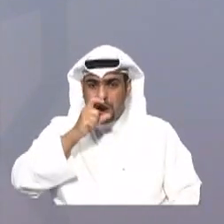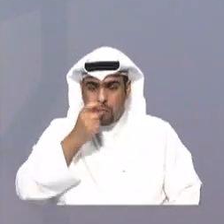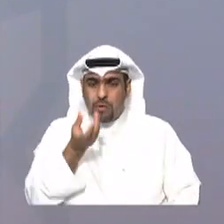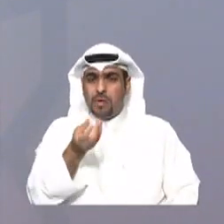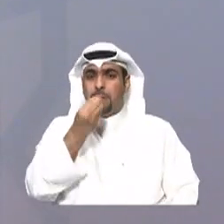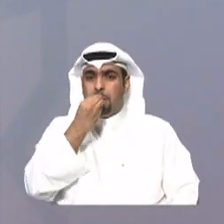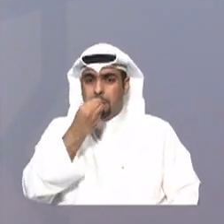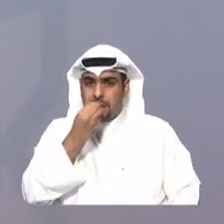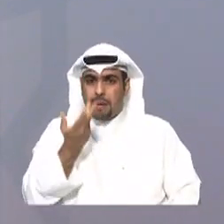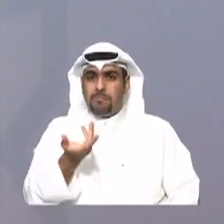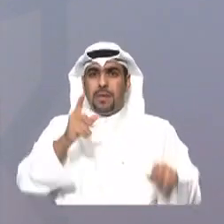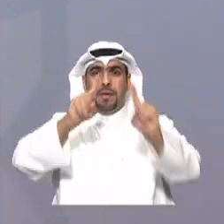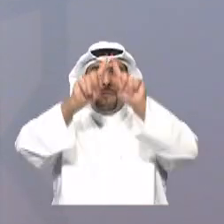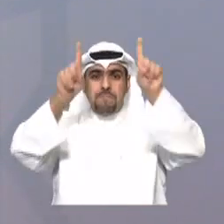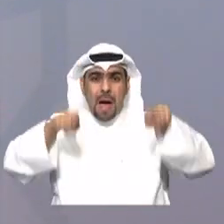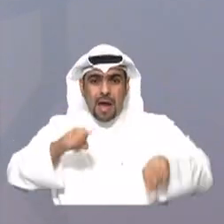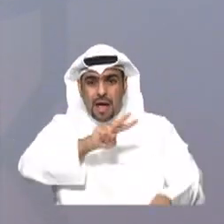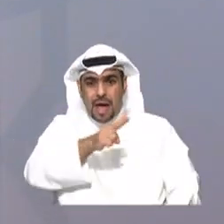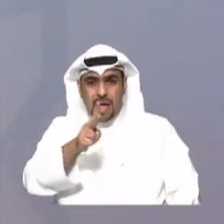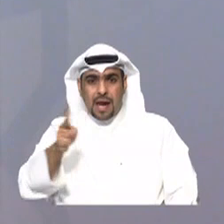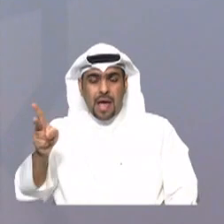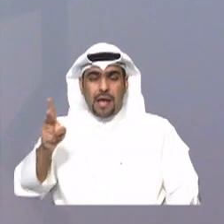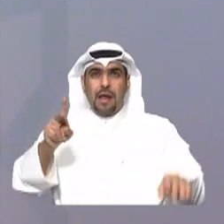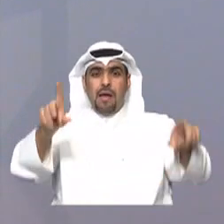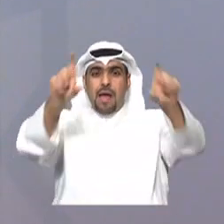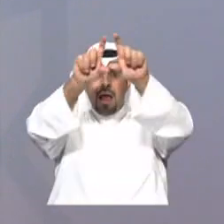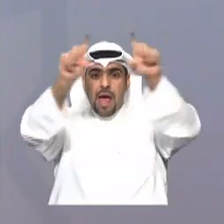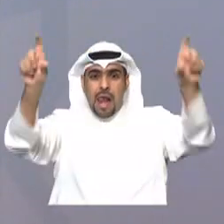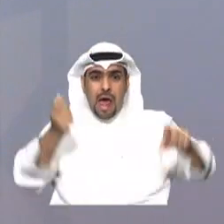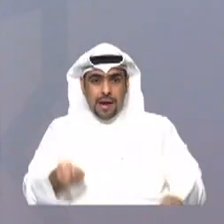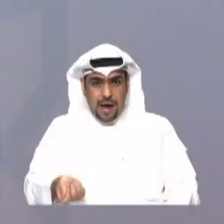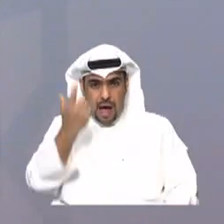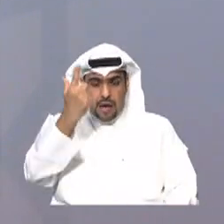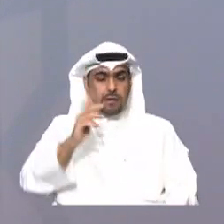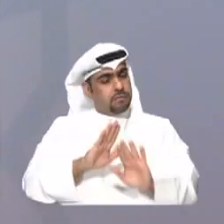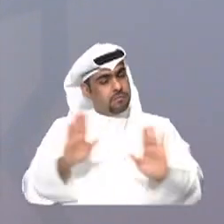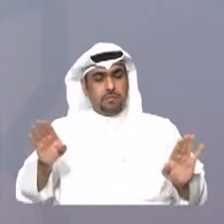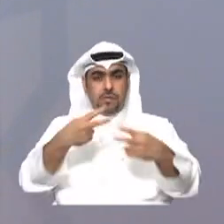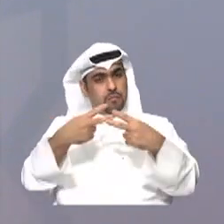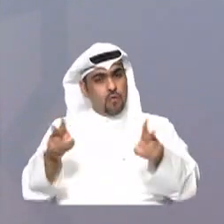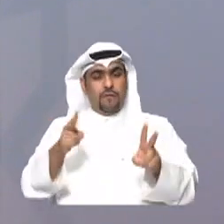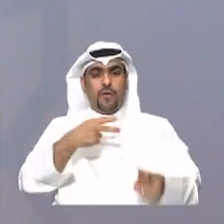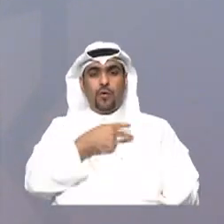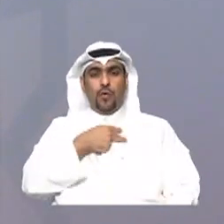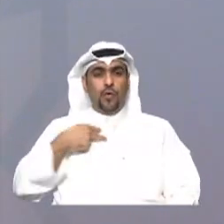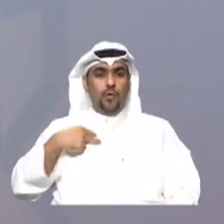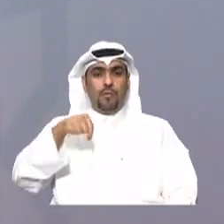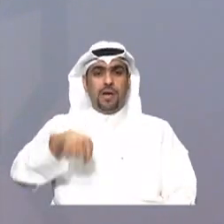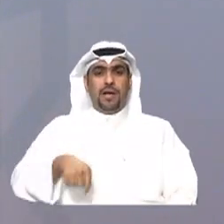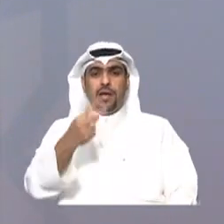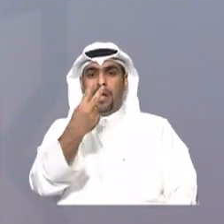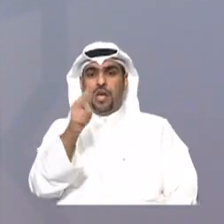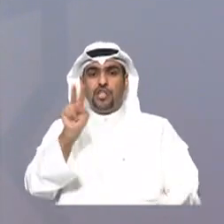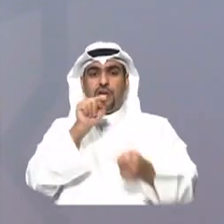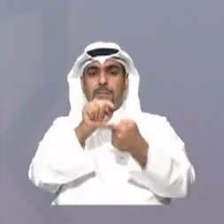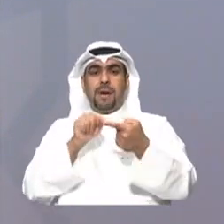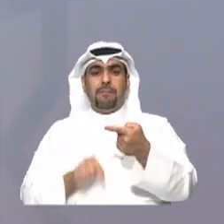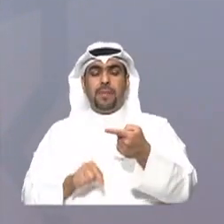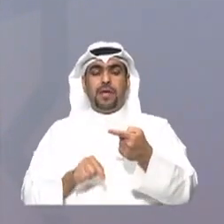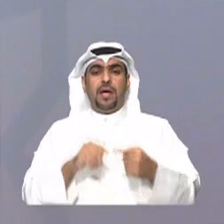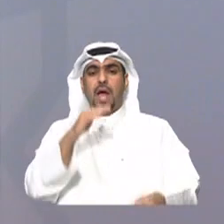واضافه دعم العماله لها وضع الروابط همم الرقابه على